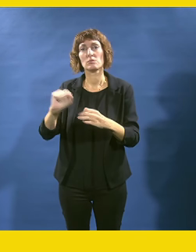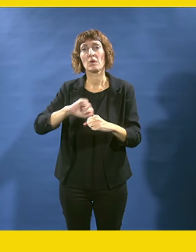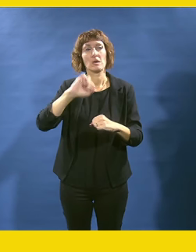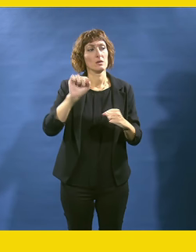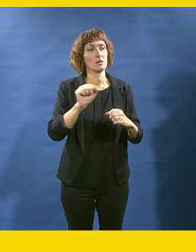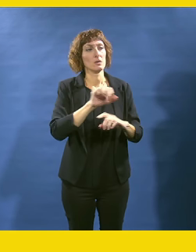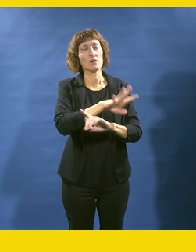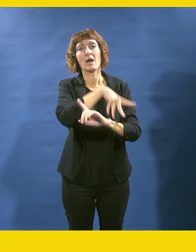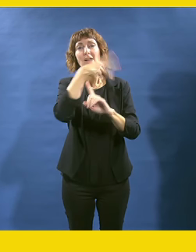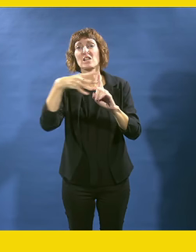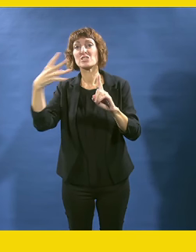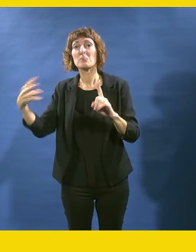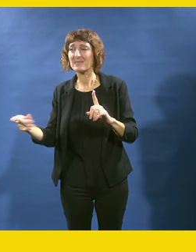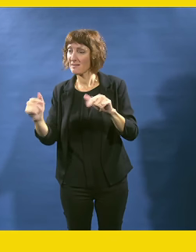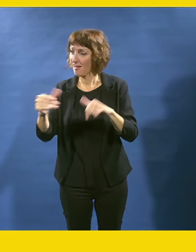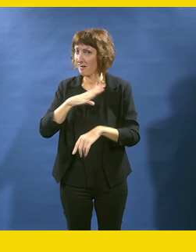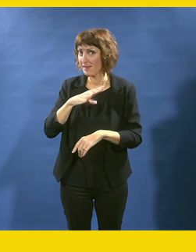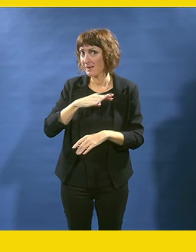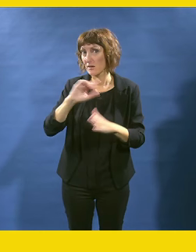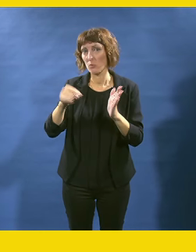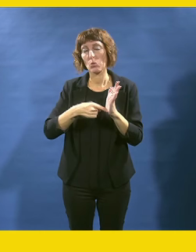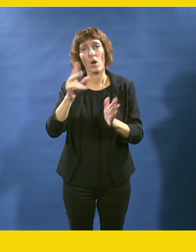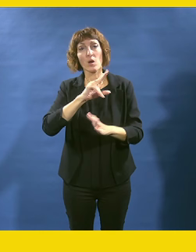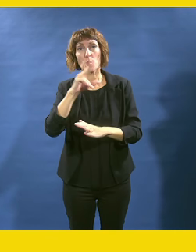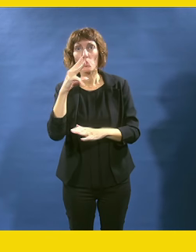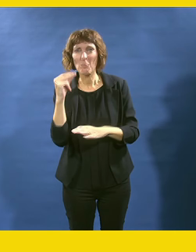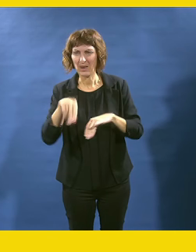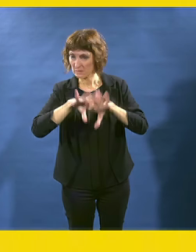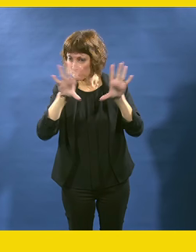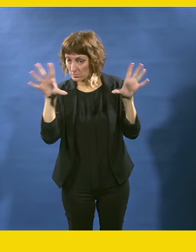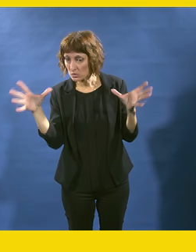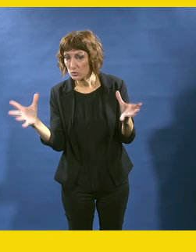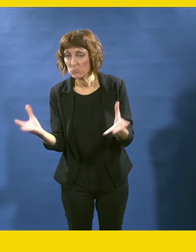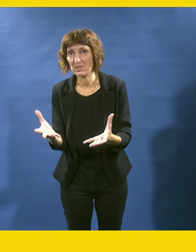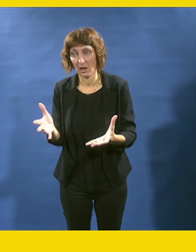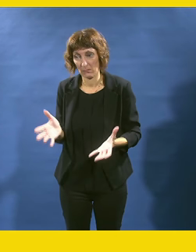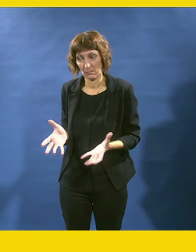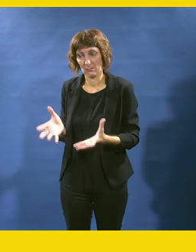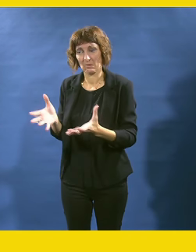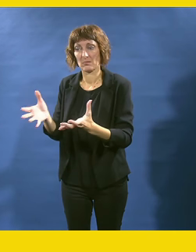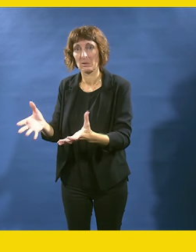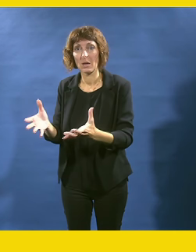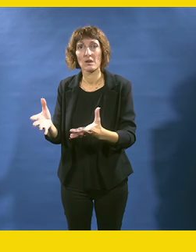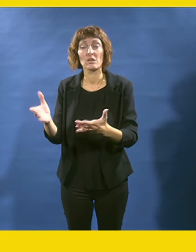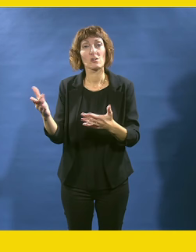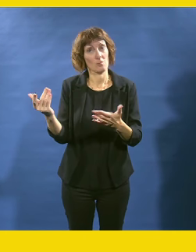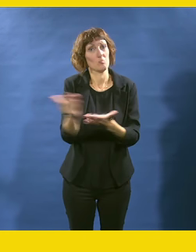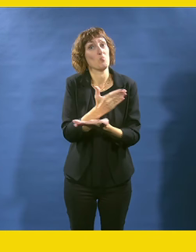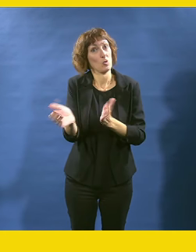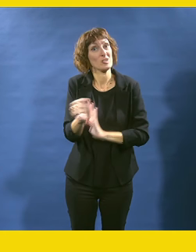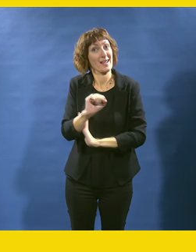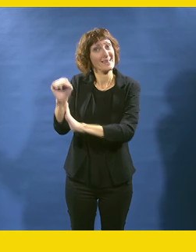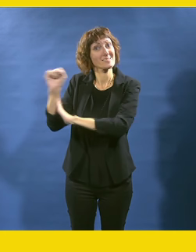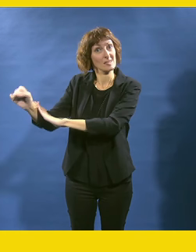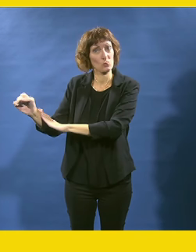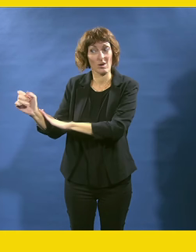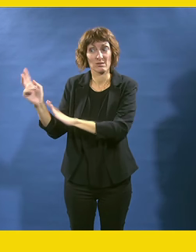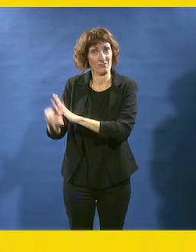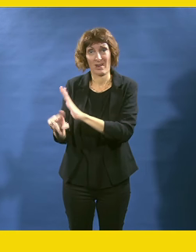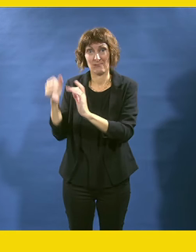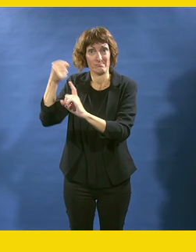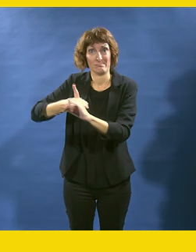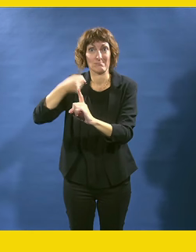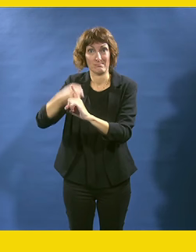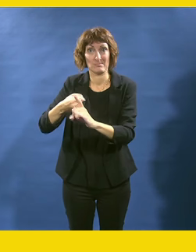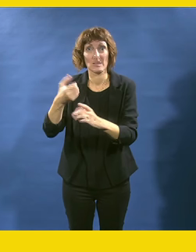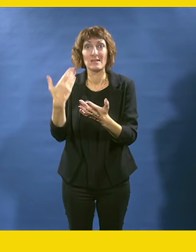sont des humains avec des droits humains, tout cela participe à battre leur projet. C'est pour ça que le